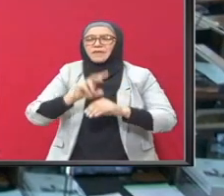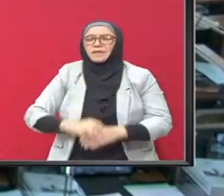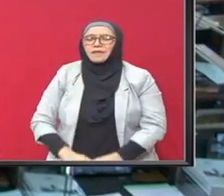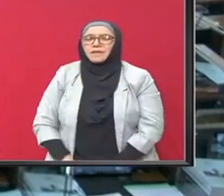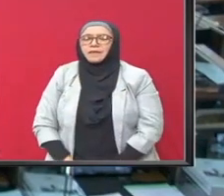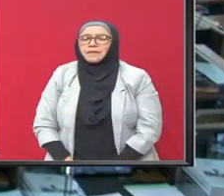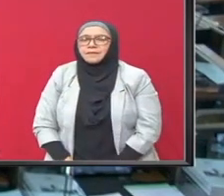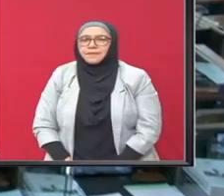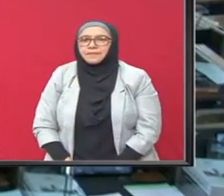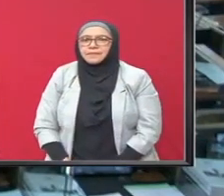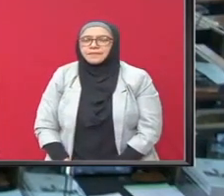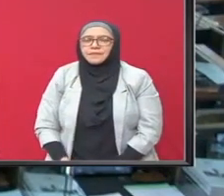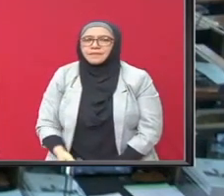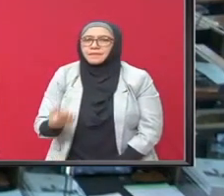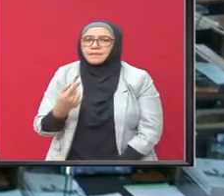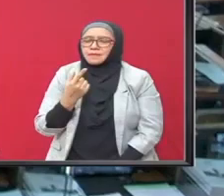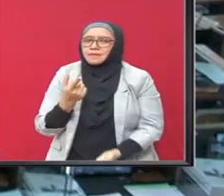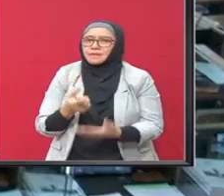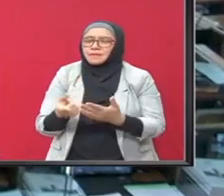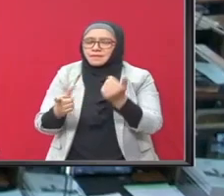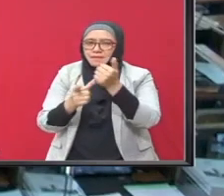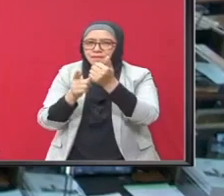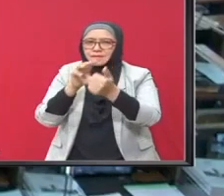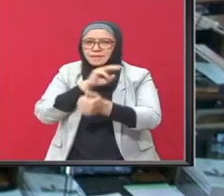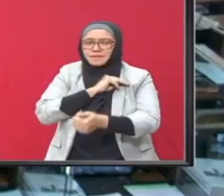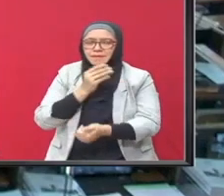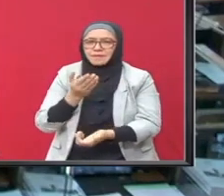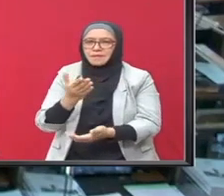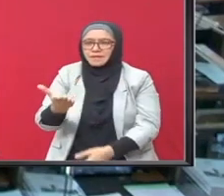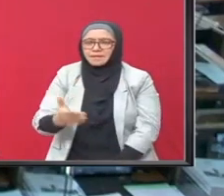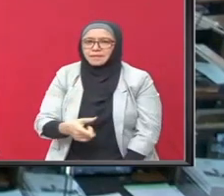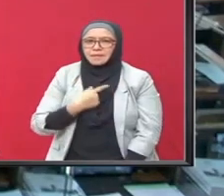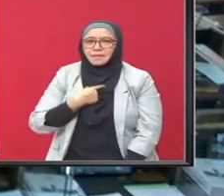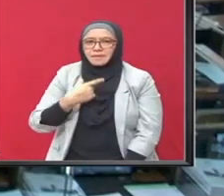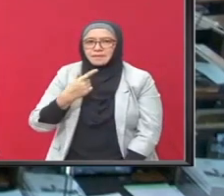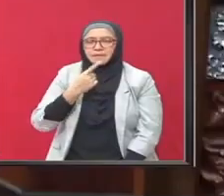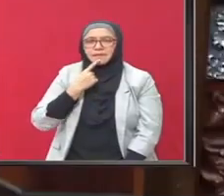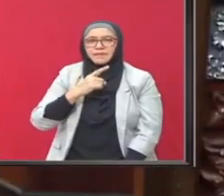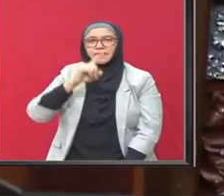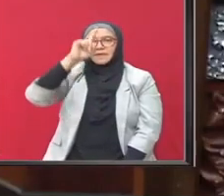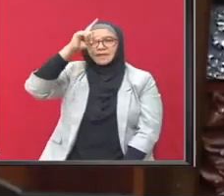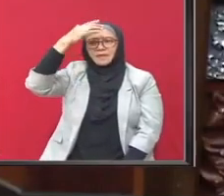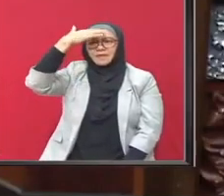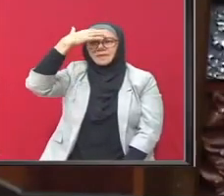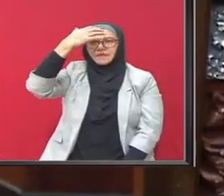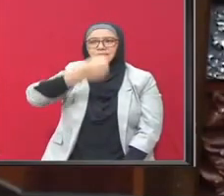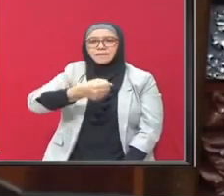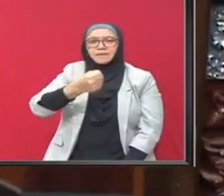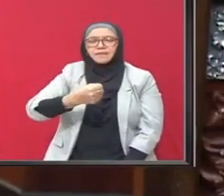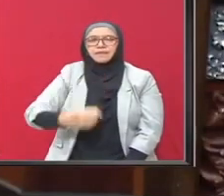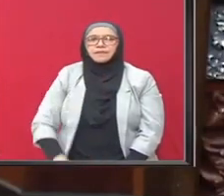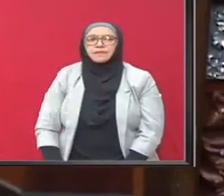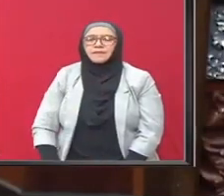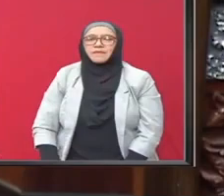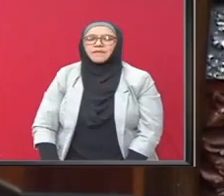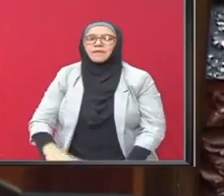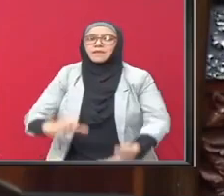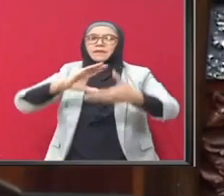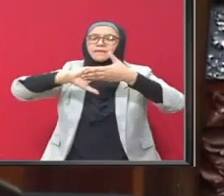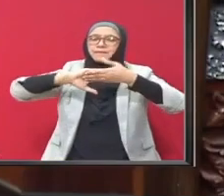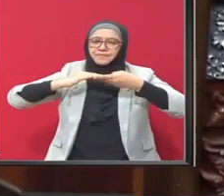srikayo macem-macem sih ya Bismillahirohmanirohim Assalamualaikum warahmatullahi wabarakatuh dan salam sejahtera